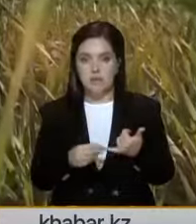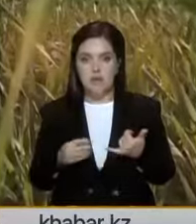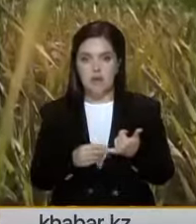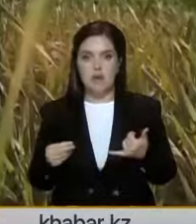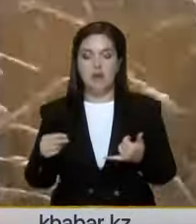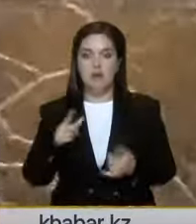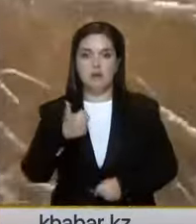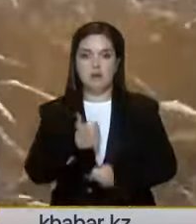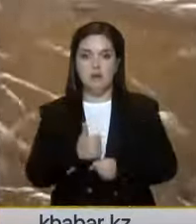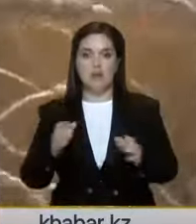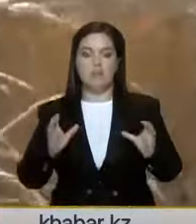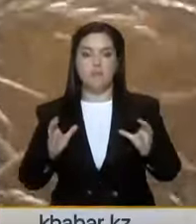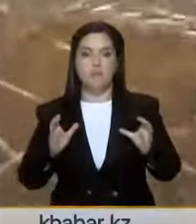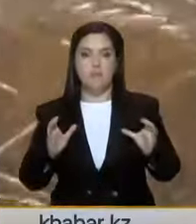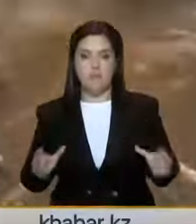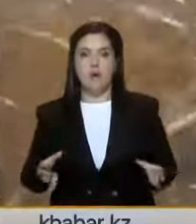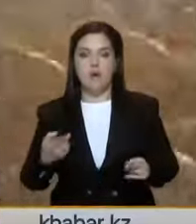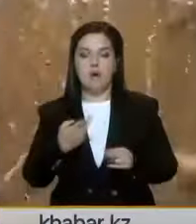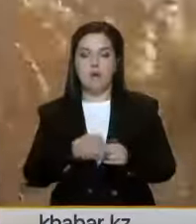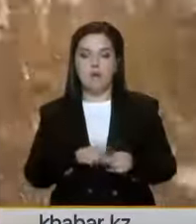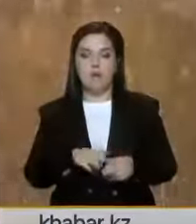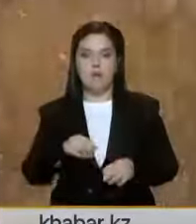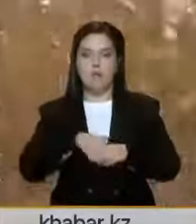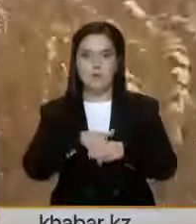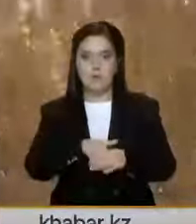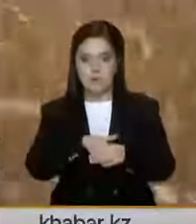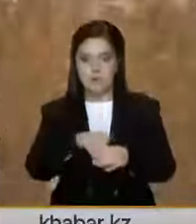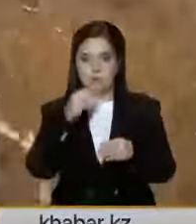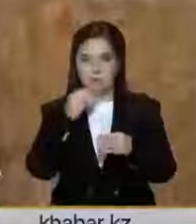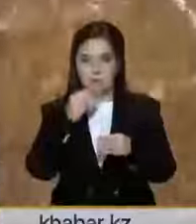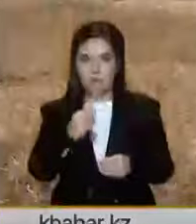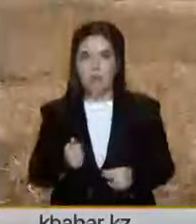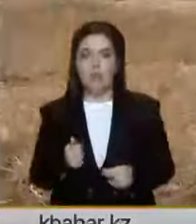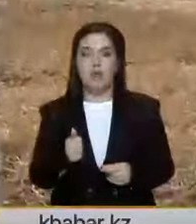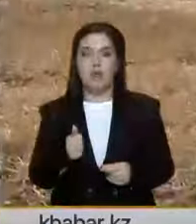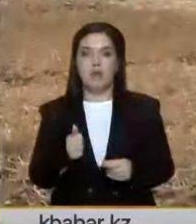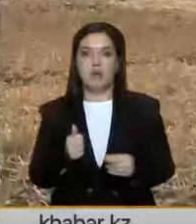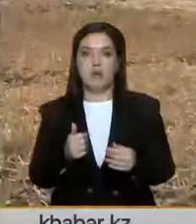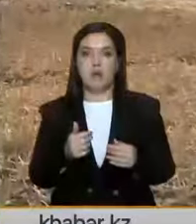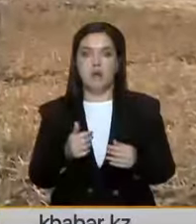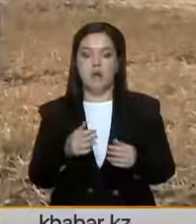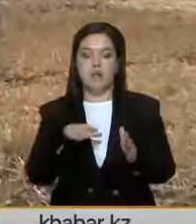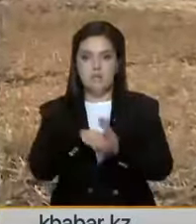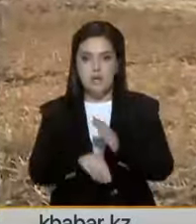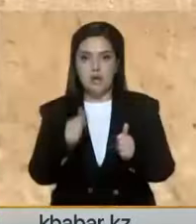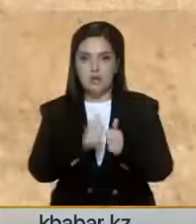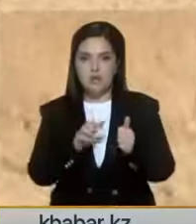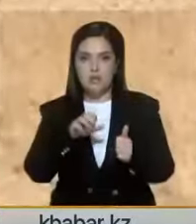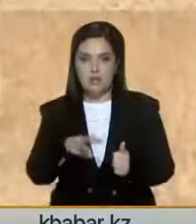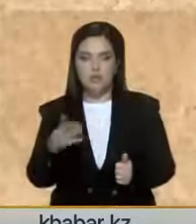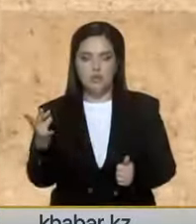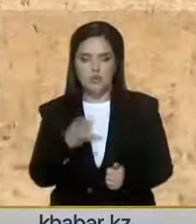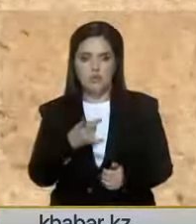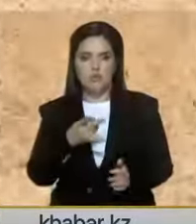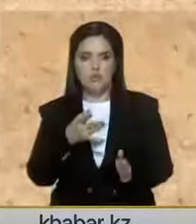Токаев, главное богатство и ключевой элемент инвестпривлекательности страны. А значит, каждый сантиметр должен использоваться с